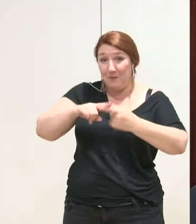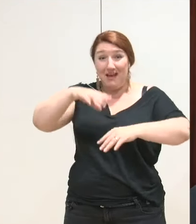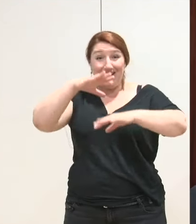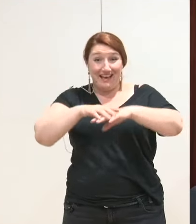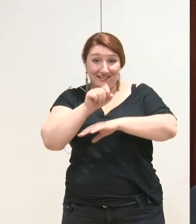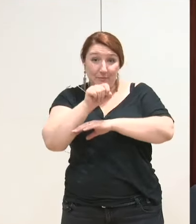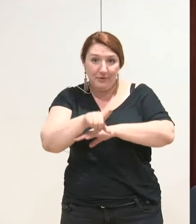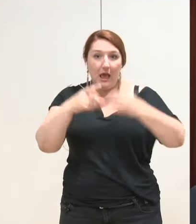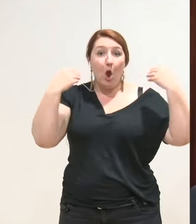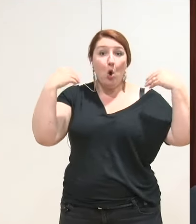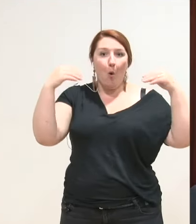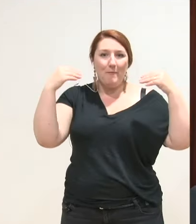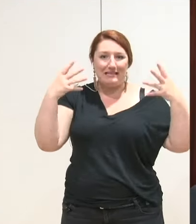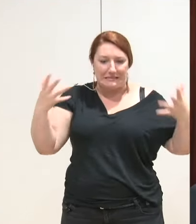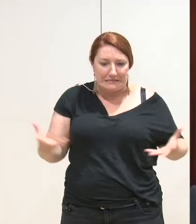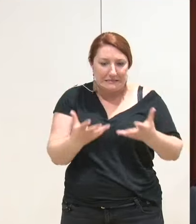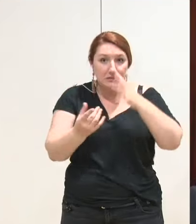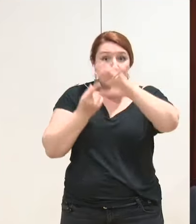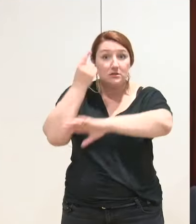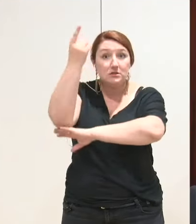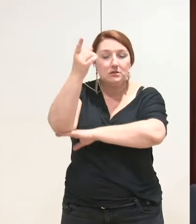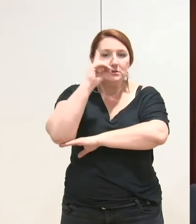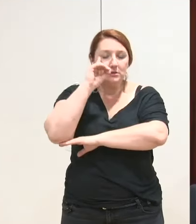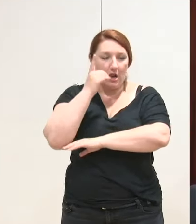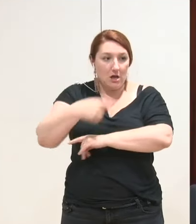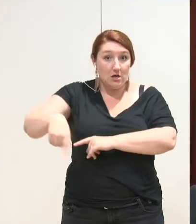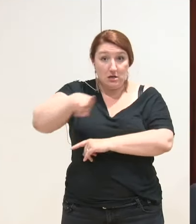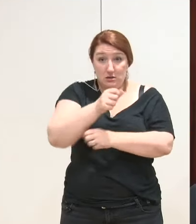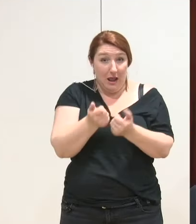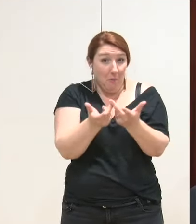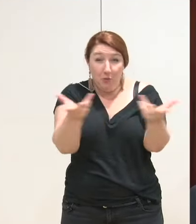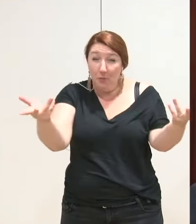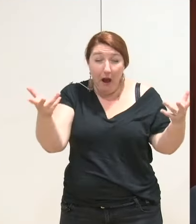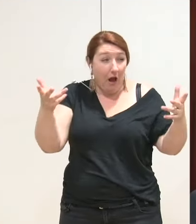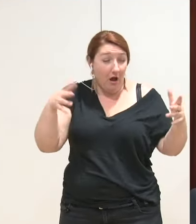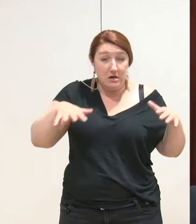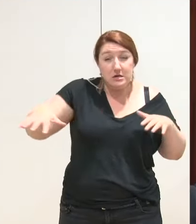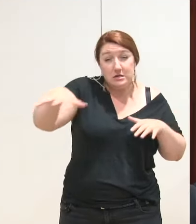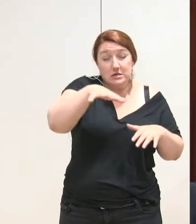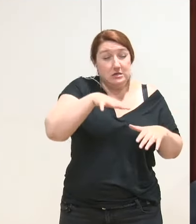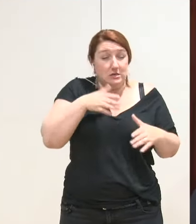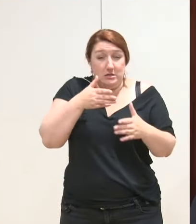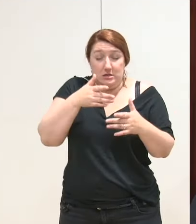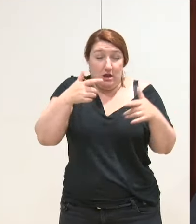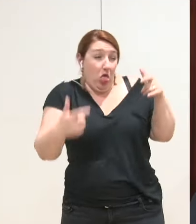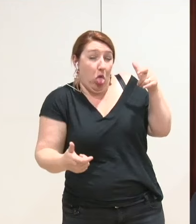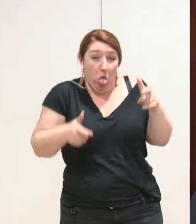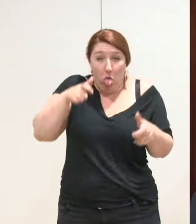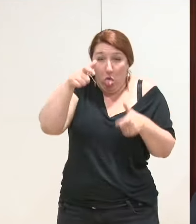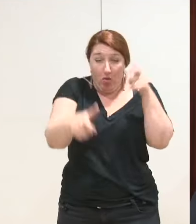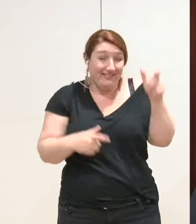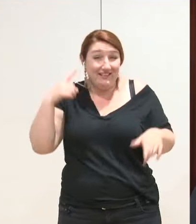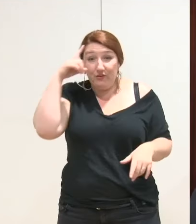car la plupart des commerces de ce quartier sont en difficulté et elles nécessitent un are cadre un nouveau cadre de